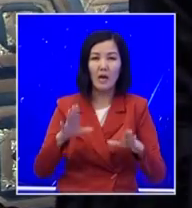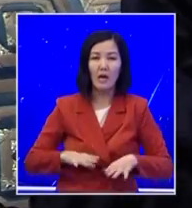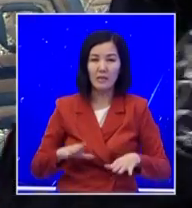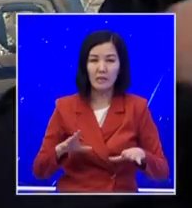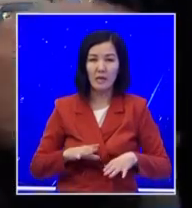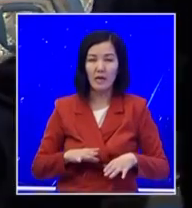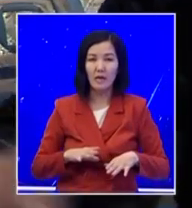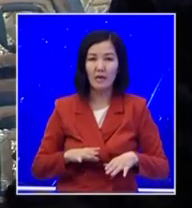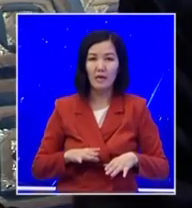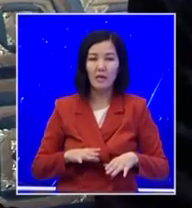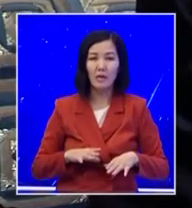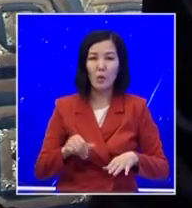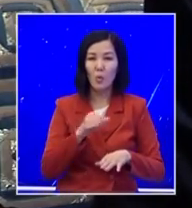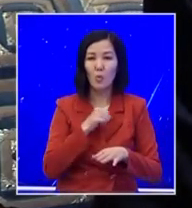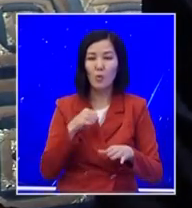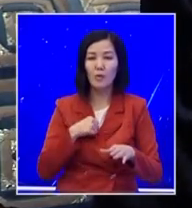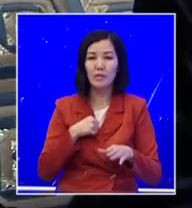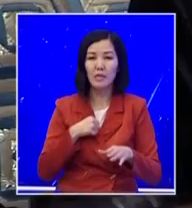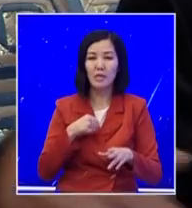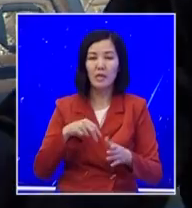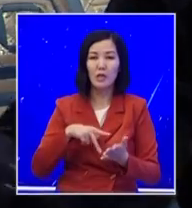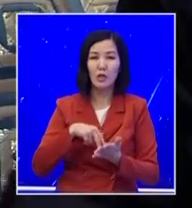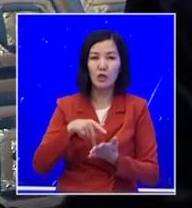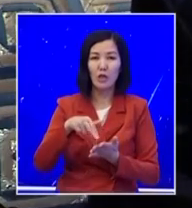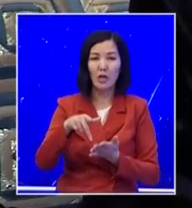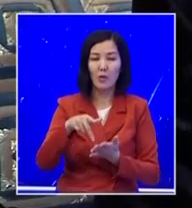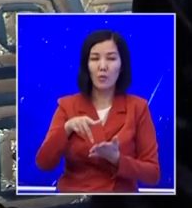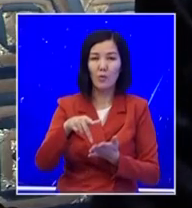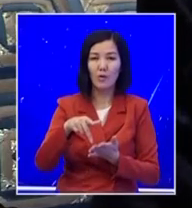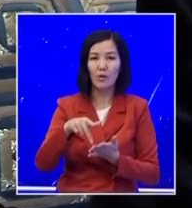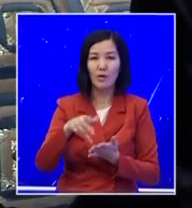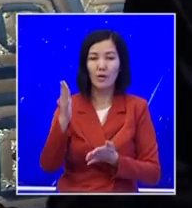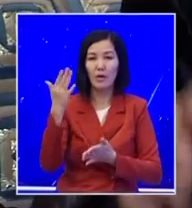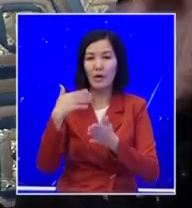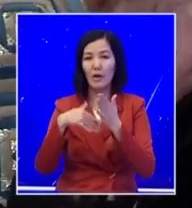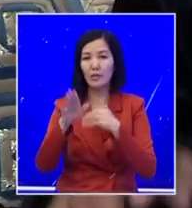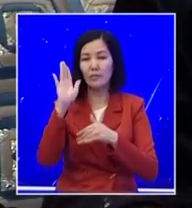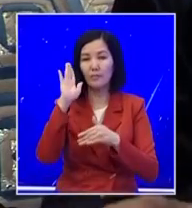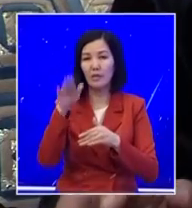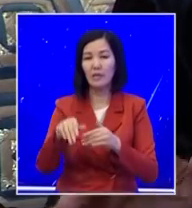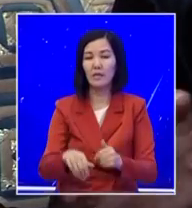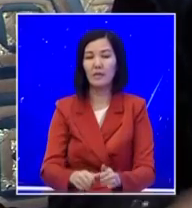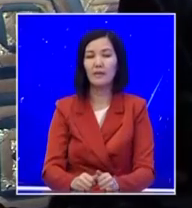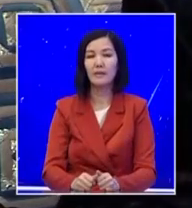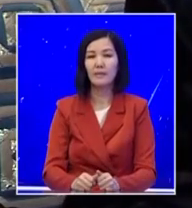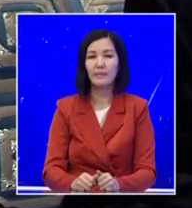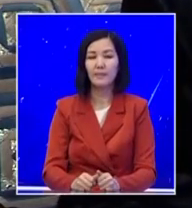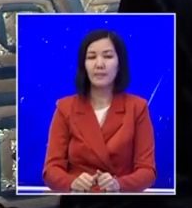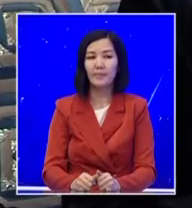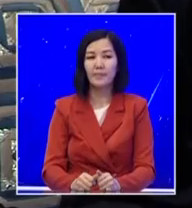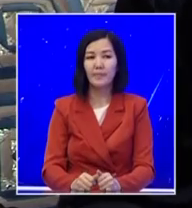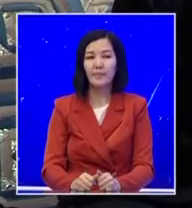қарамай жаяу барым деген жерге өзіңге түседі. Сол күні әйтеуір